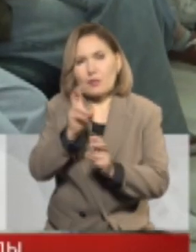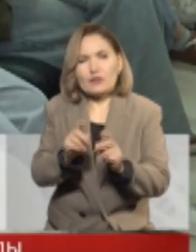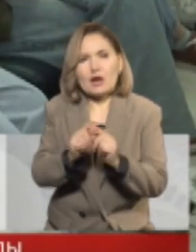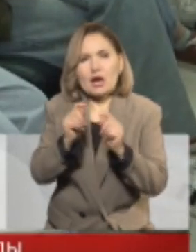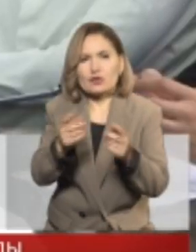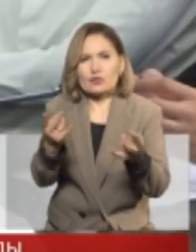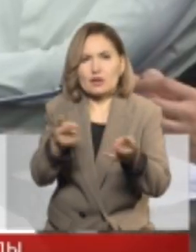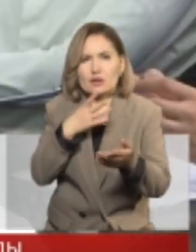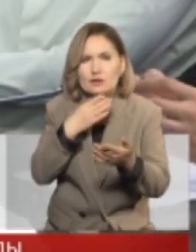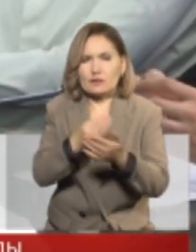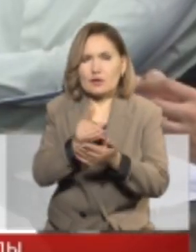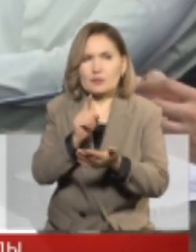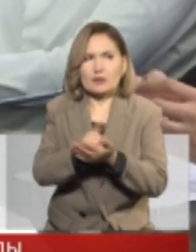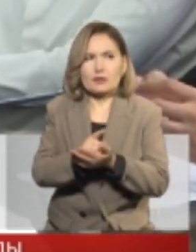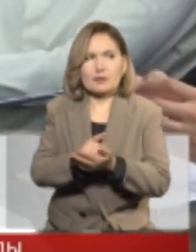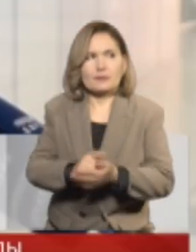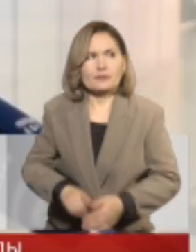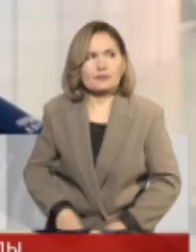ашуы тиіс.